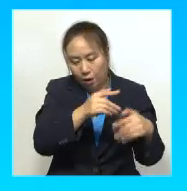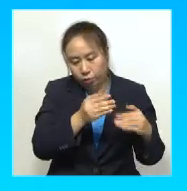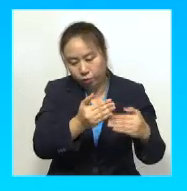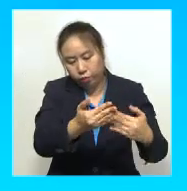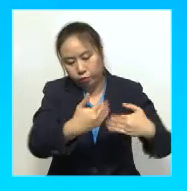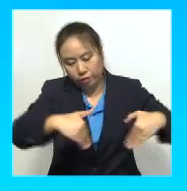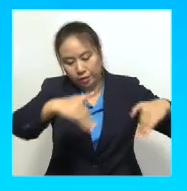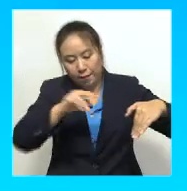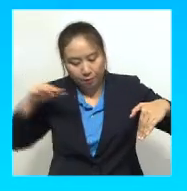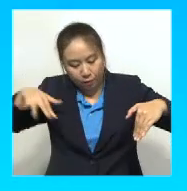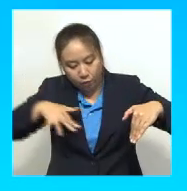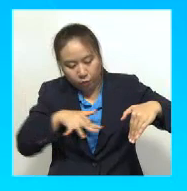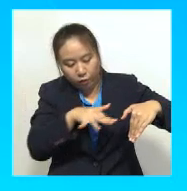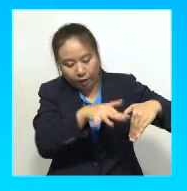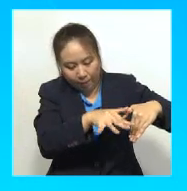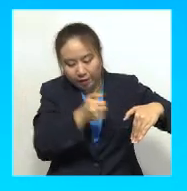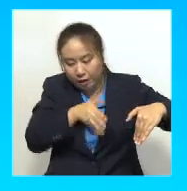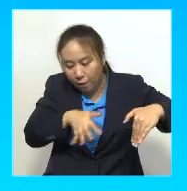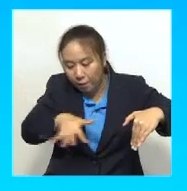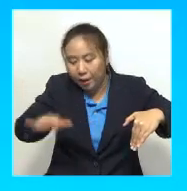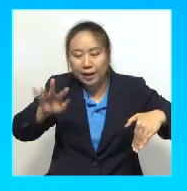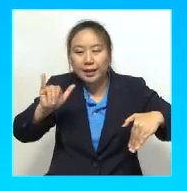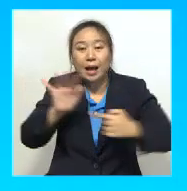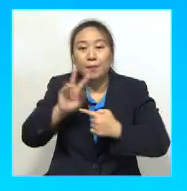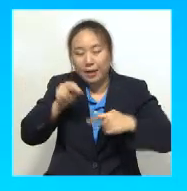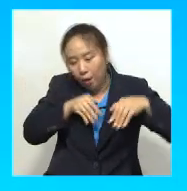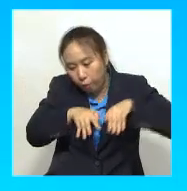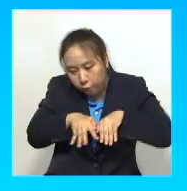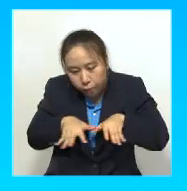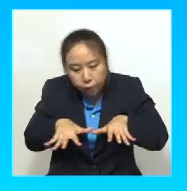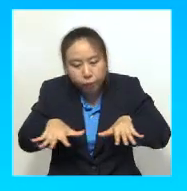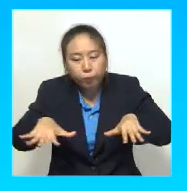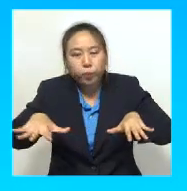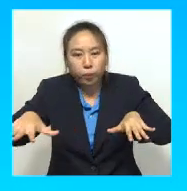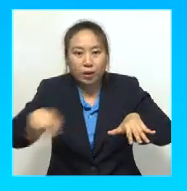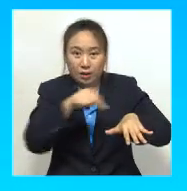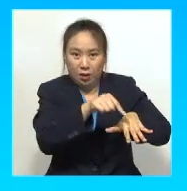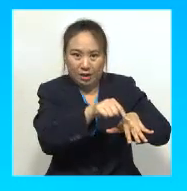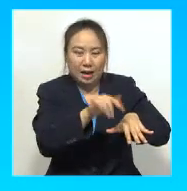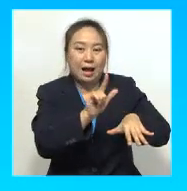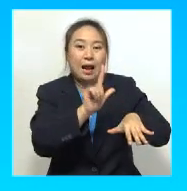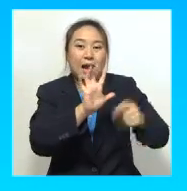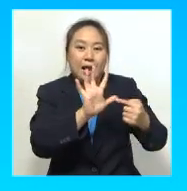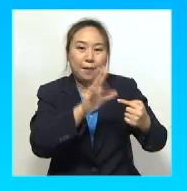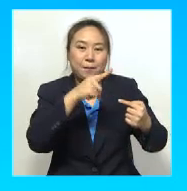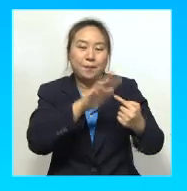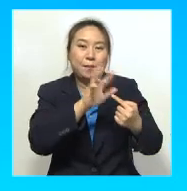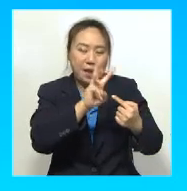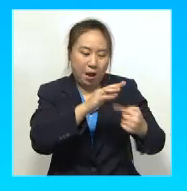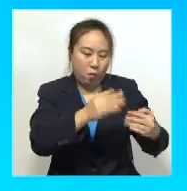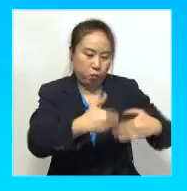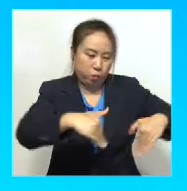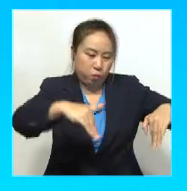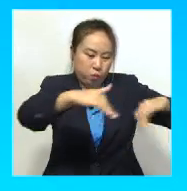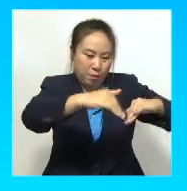วนหนึ่งก็จะไหลมาลงแม่น้ำยังเพราะฉะนั้นเนี่ยตอนนี้ลำปาวก็เริ่มจะต้องทำการเพิ่มการระบาย